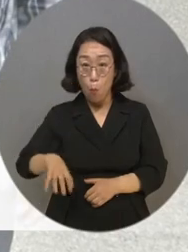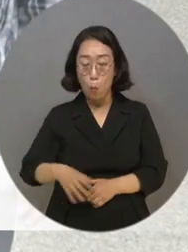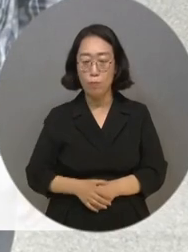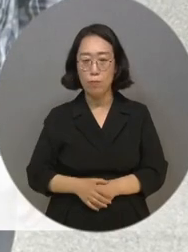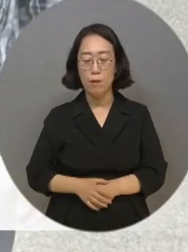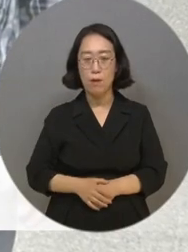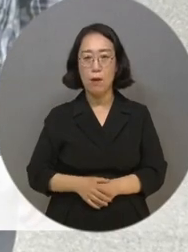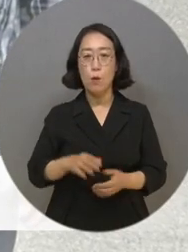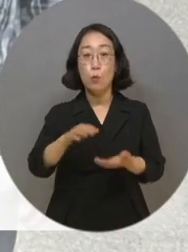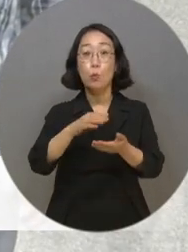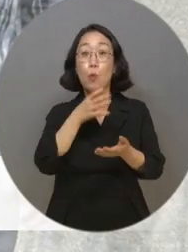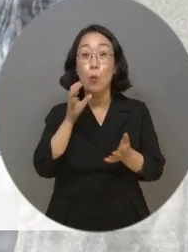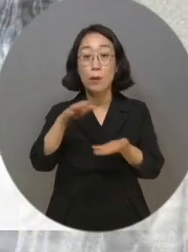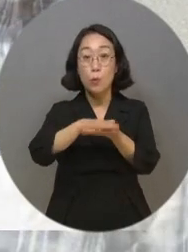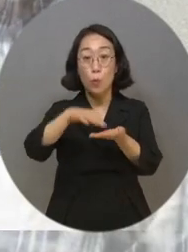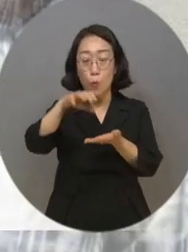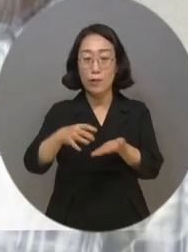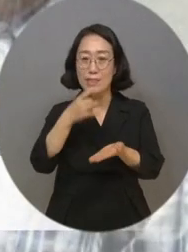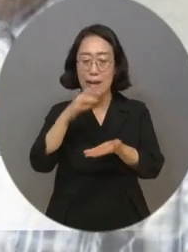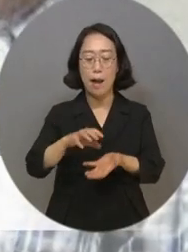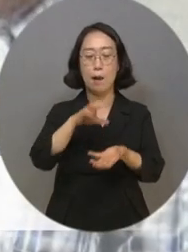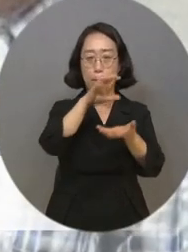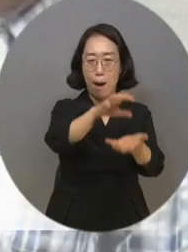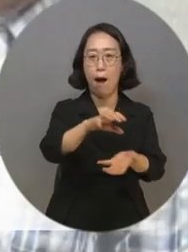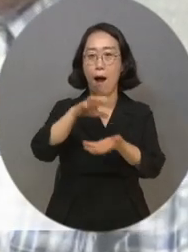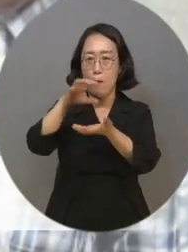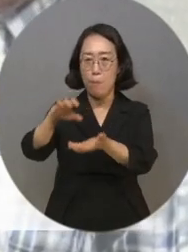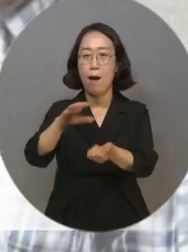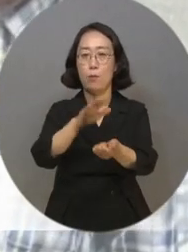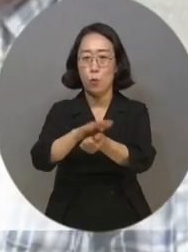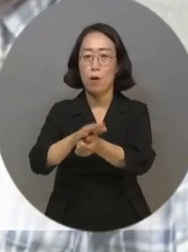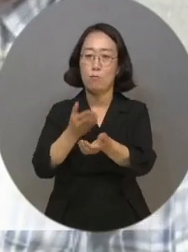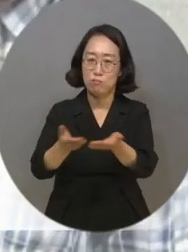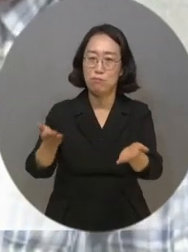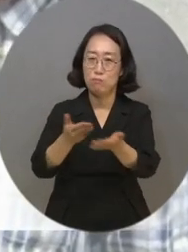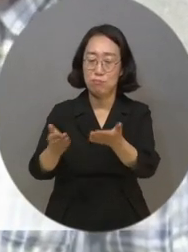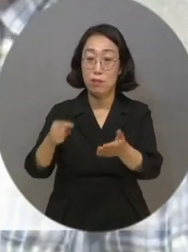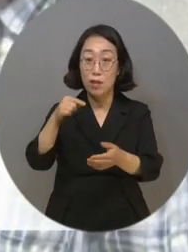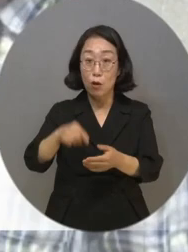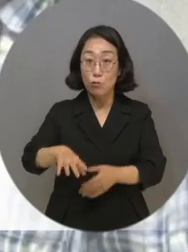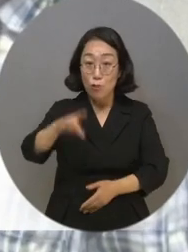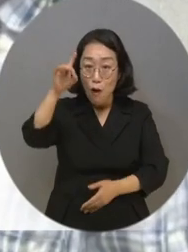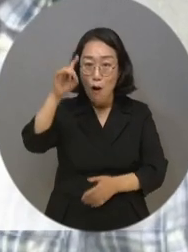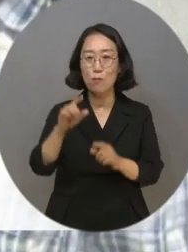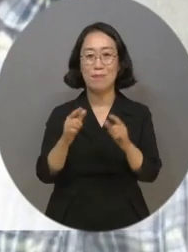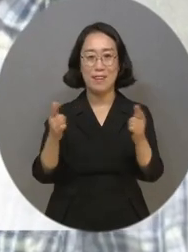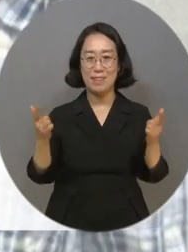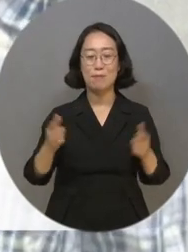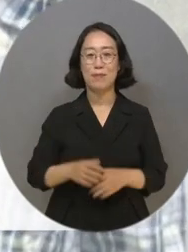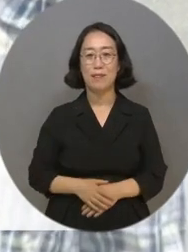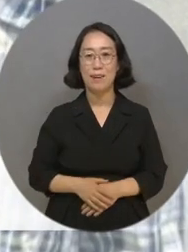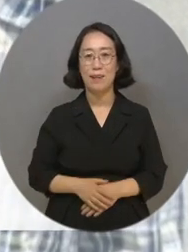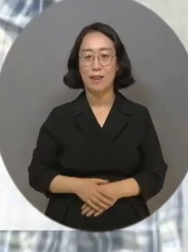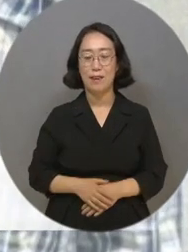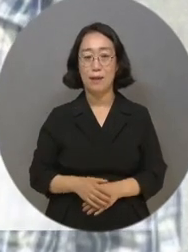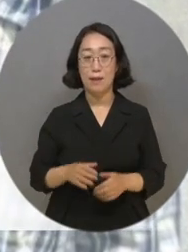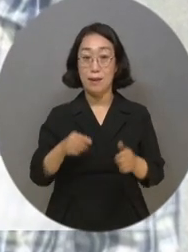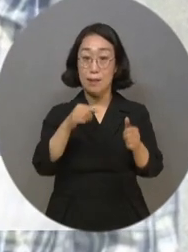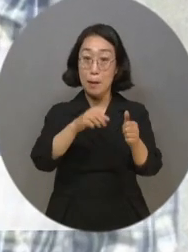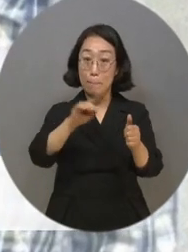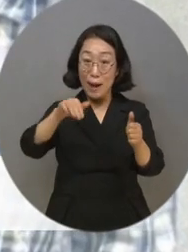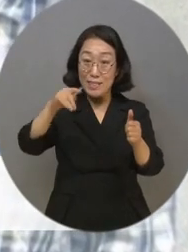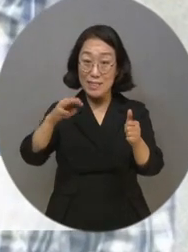500만원 상당의 백미를 기부했는데요 알고보니 그의 쌀 기분은 처음이 아닙니다 박승희